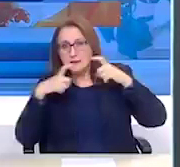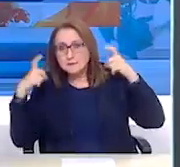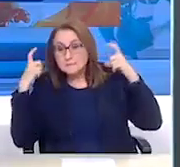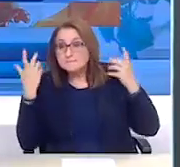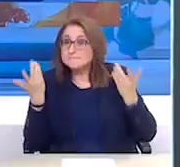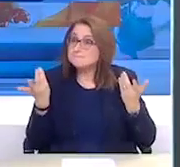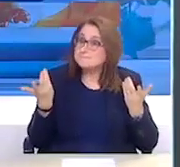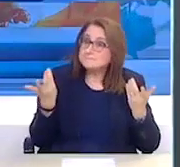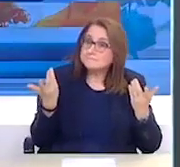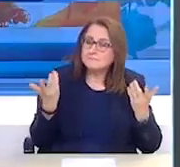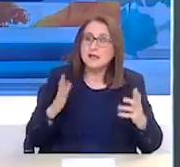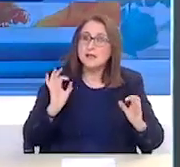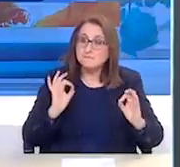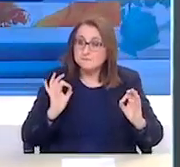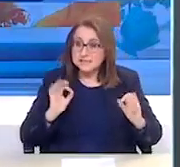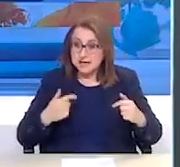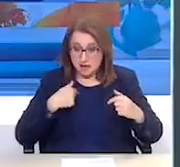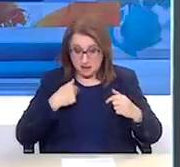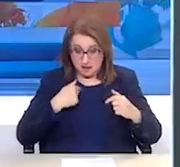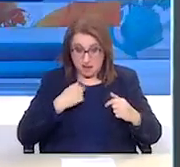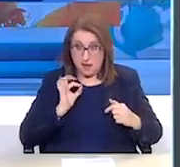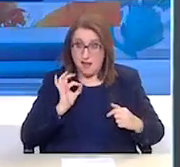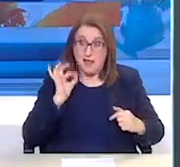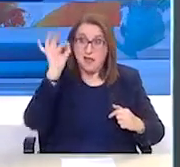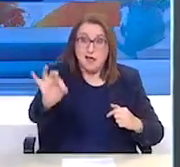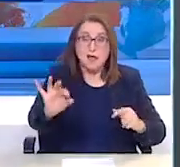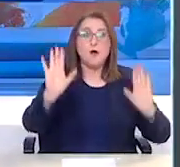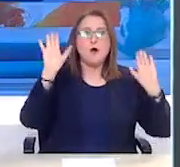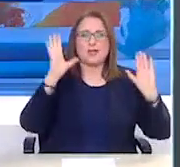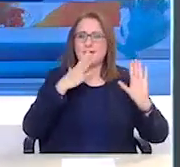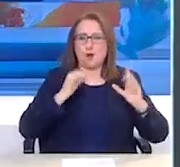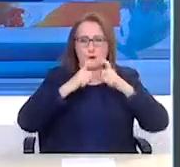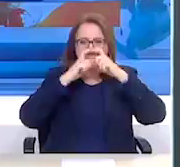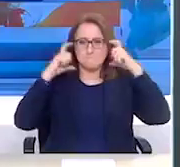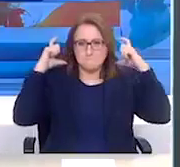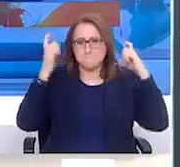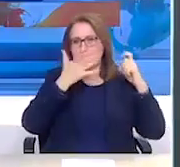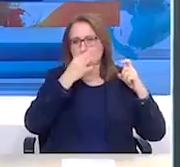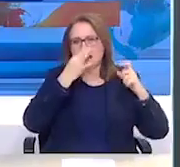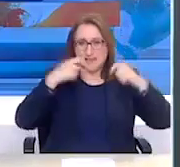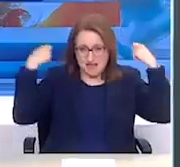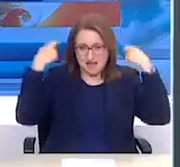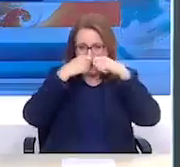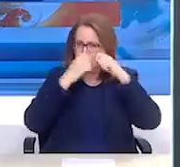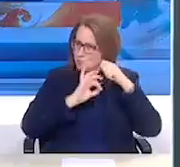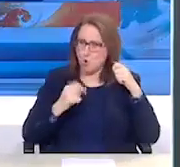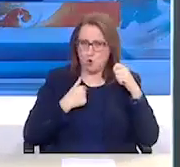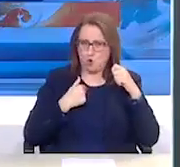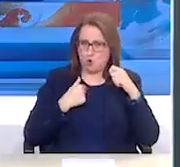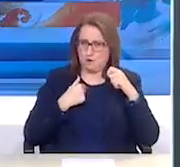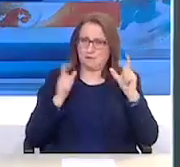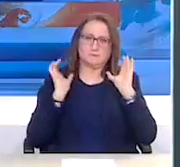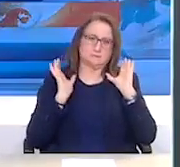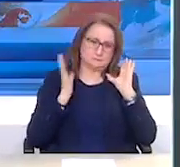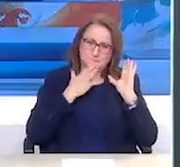αυτούς που είναι υγιείς από τη μετάδοση από αυτούς που δεν έχουν συμπτώματα και έχουν τον ιό, να κάνουν